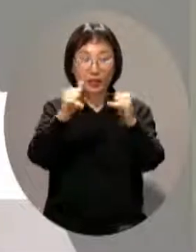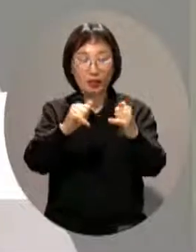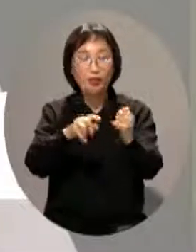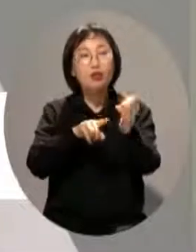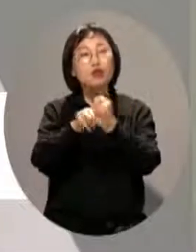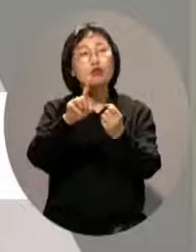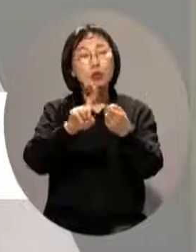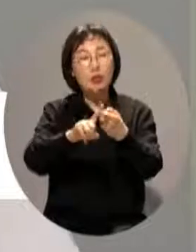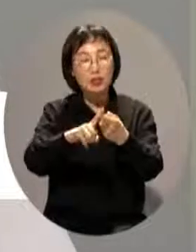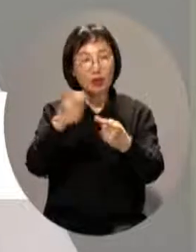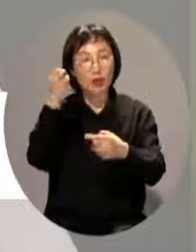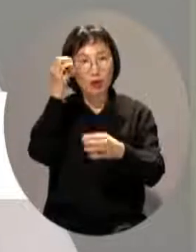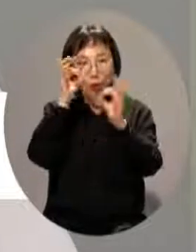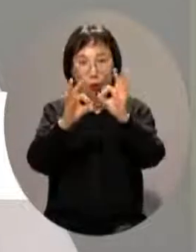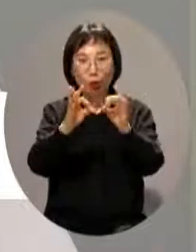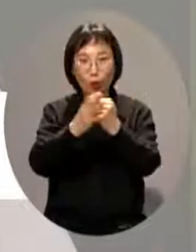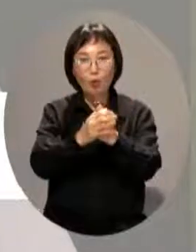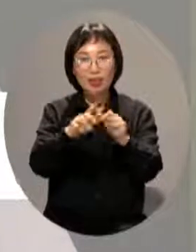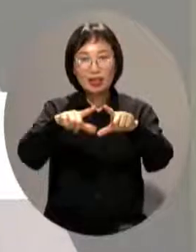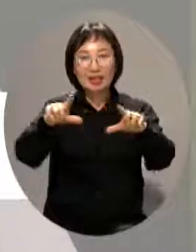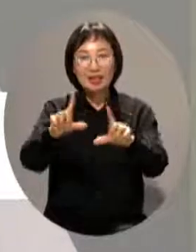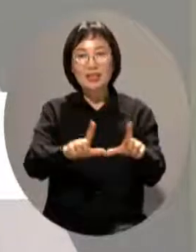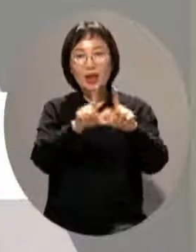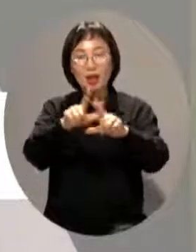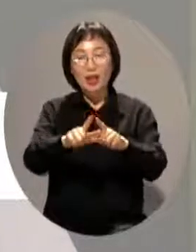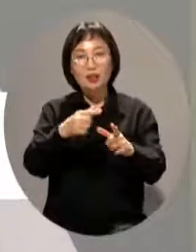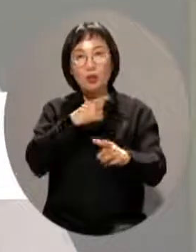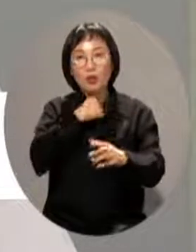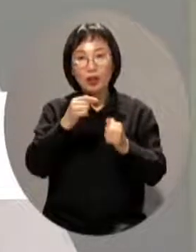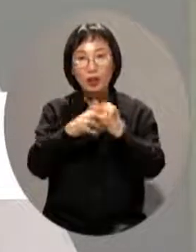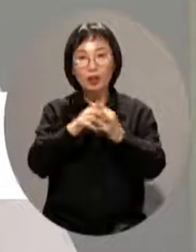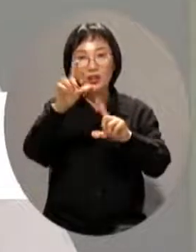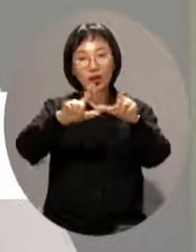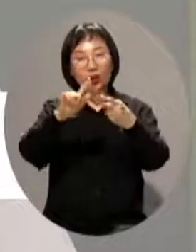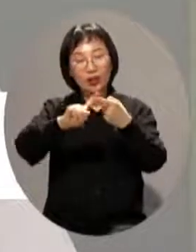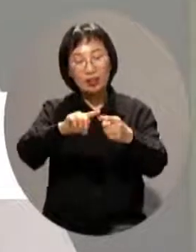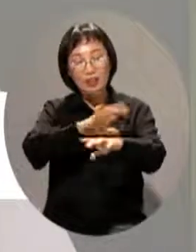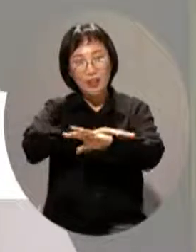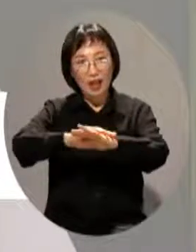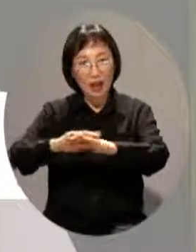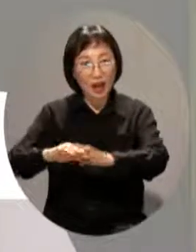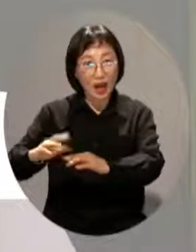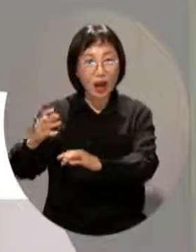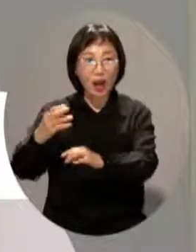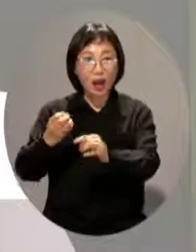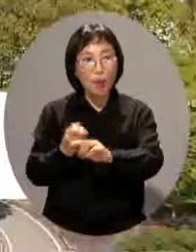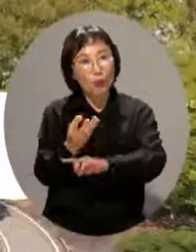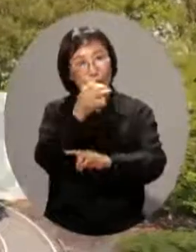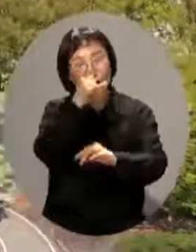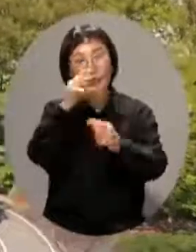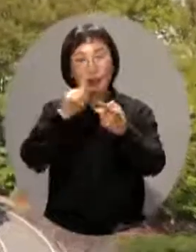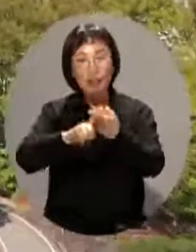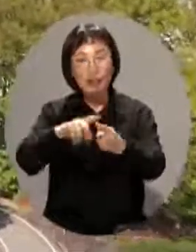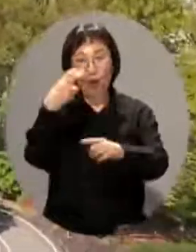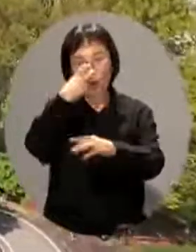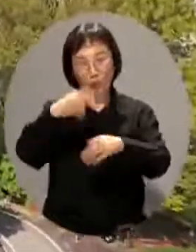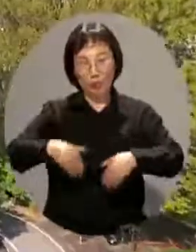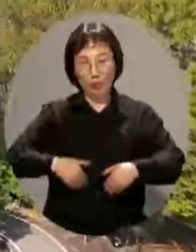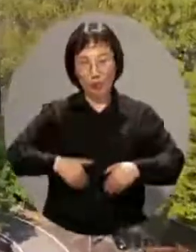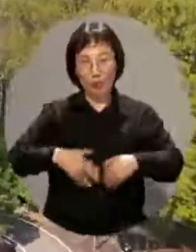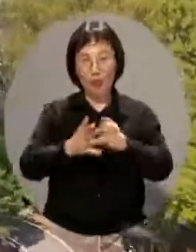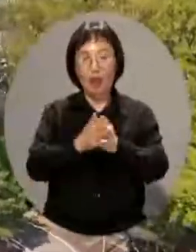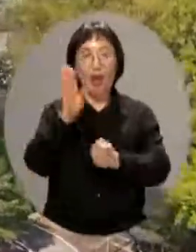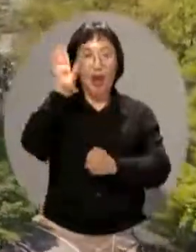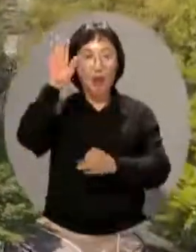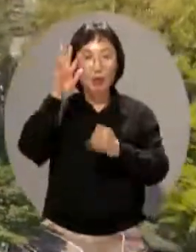좋겠는데요 심들의 일상에서 요구하는 이런 현안들이 고도에서 잘 받는 되고 있는지 검토를 좀 다시 해봤으면 좋겠구요 전주 mbc 는